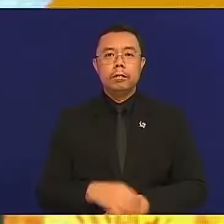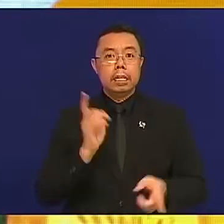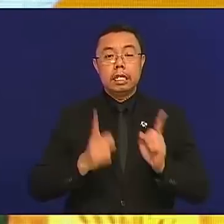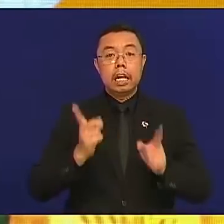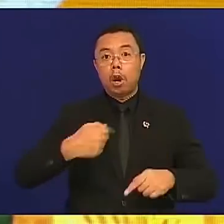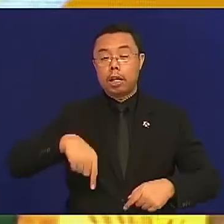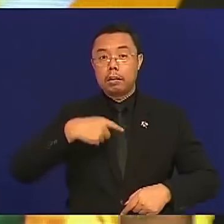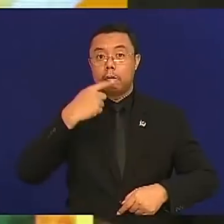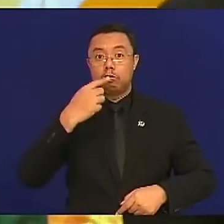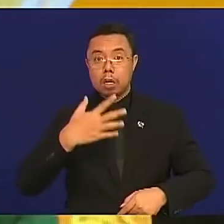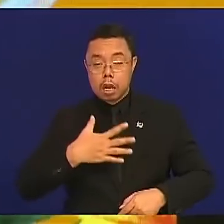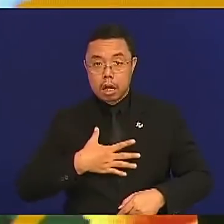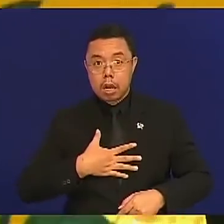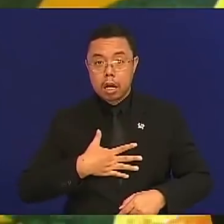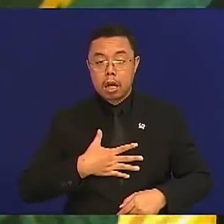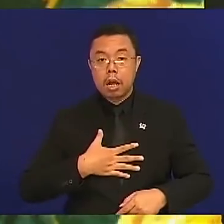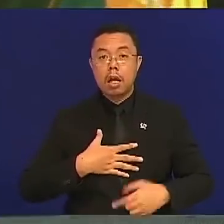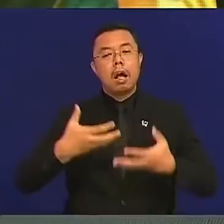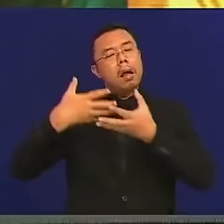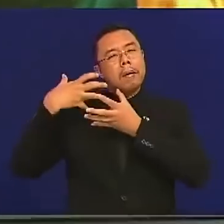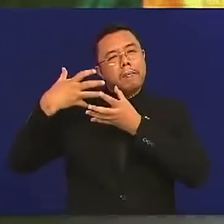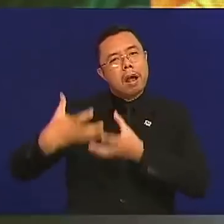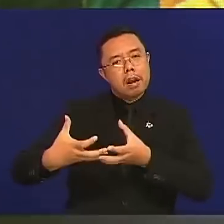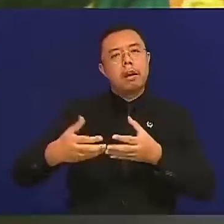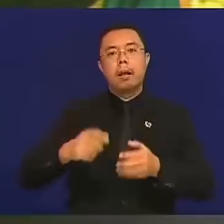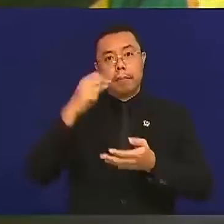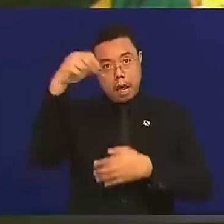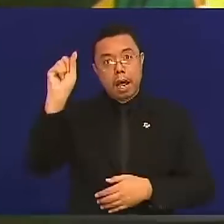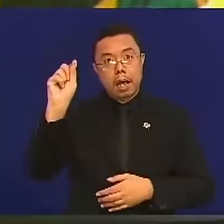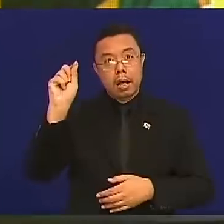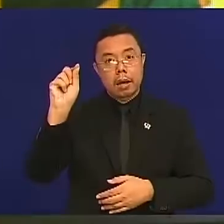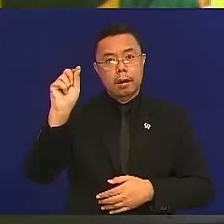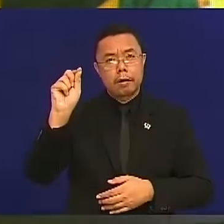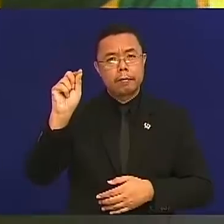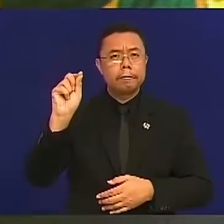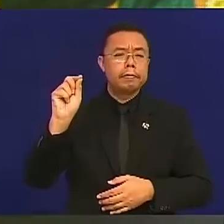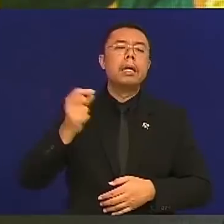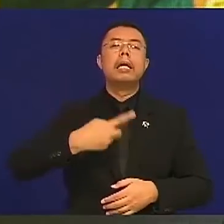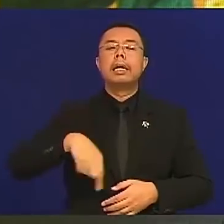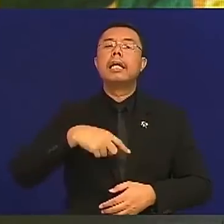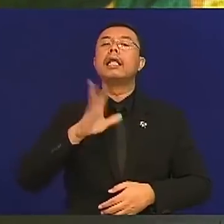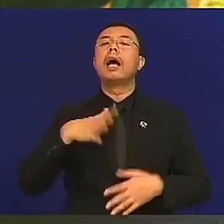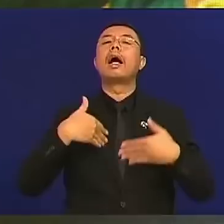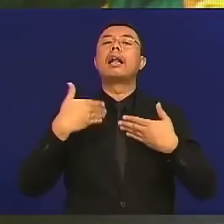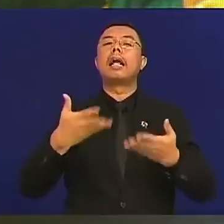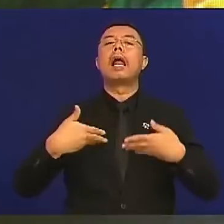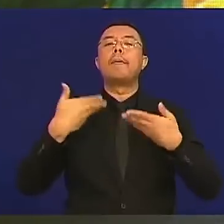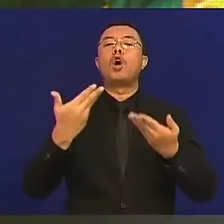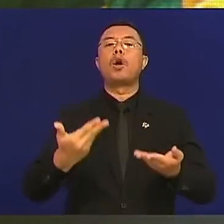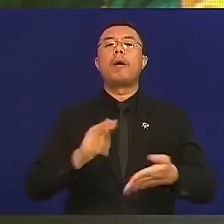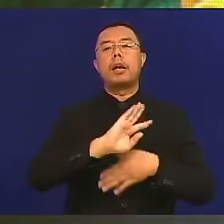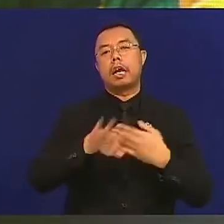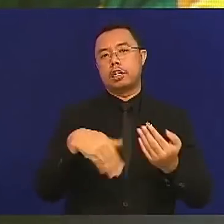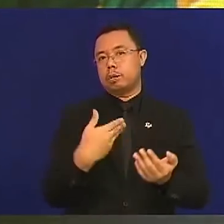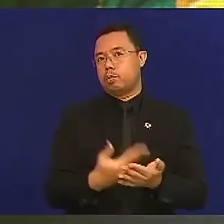Kalau kita memiliki beban yang benar, saudaraku, kita akan rela mengorbankan